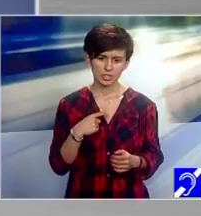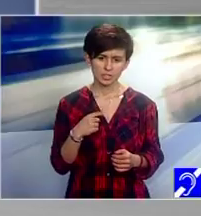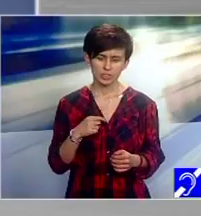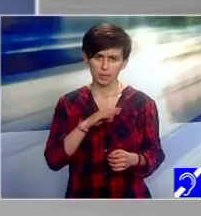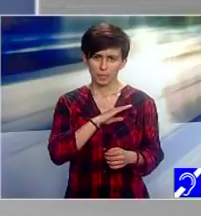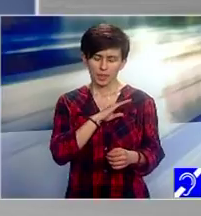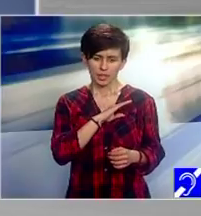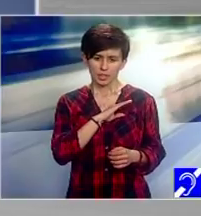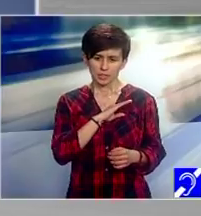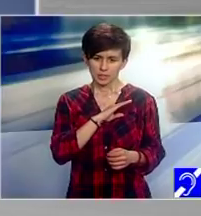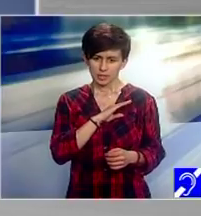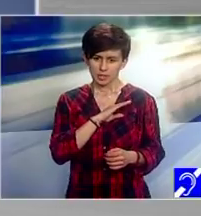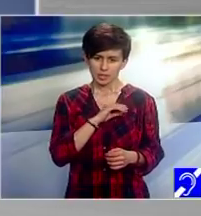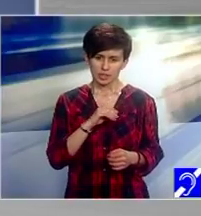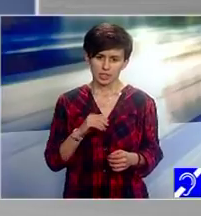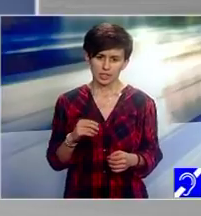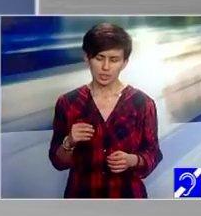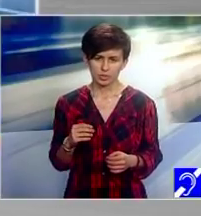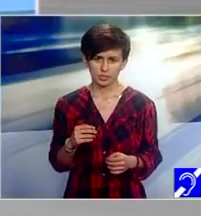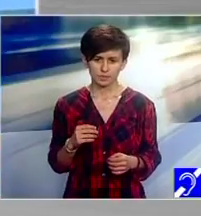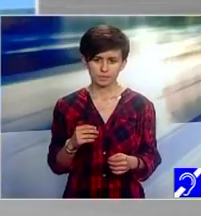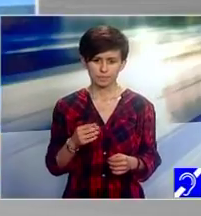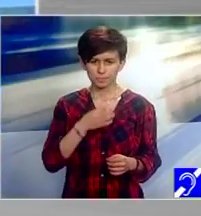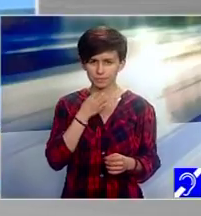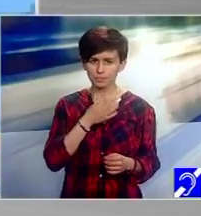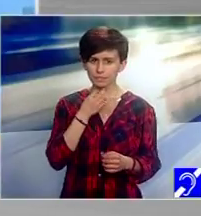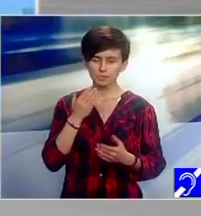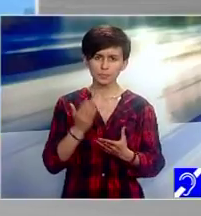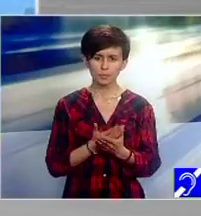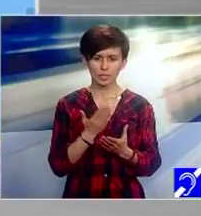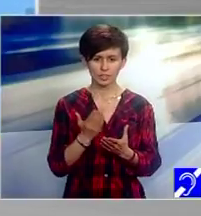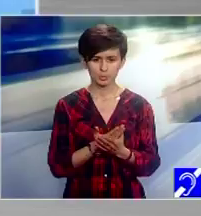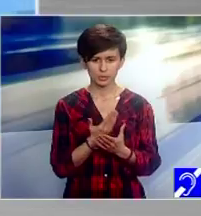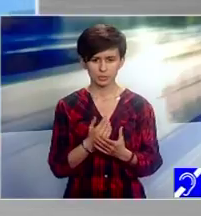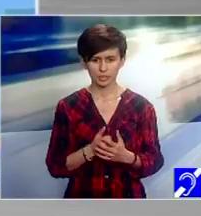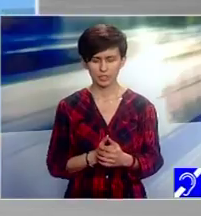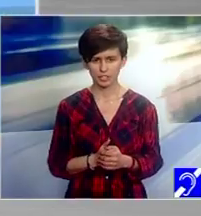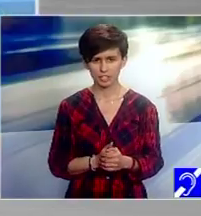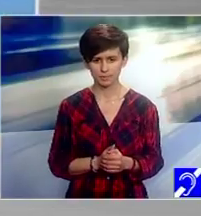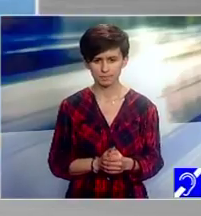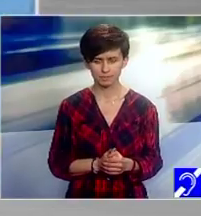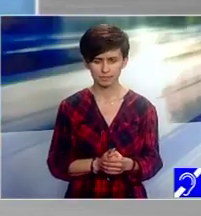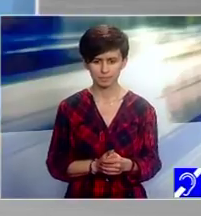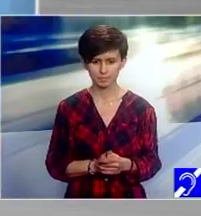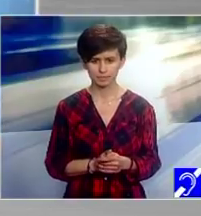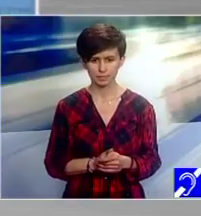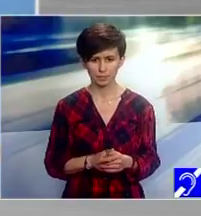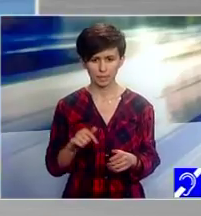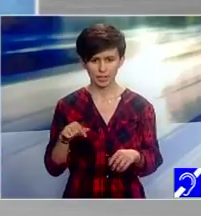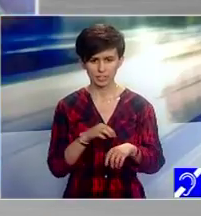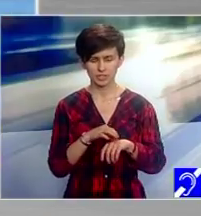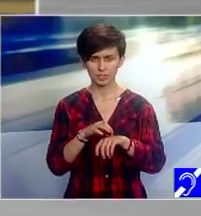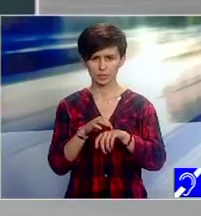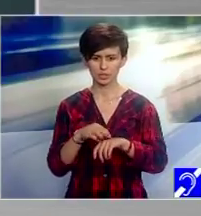storytelling, pe care adică de spus povești, ne poți da câteva detalii povești, pentru cei care nu... Coordonator